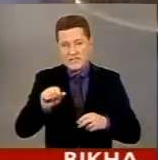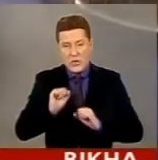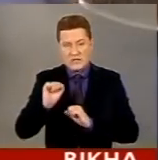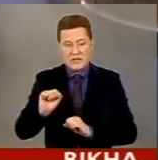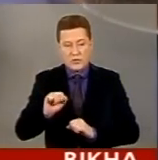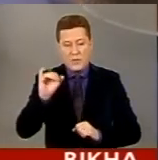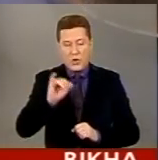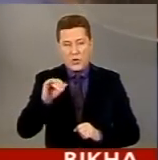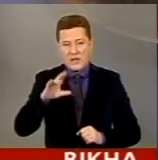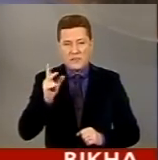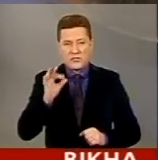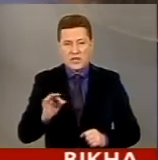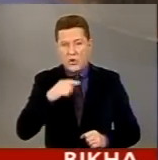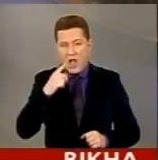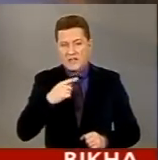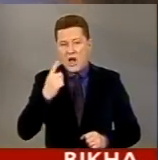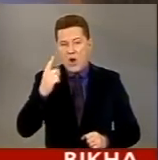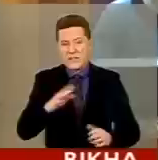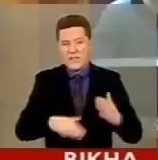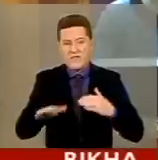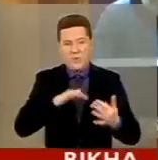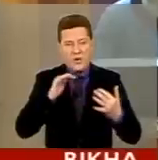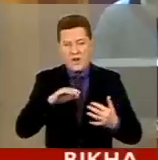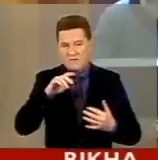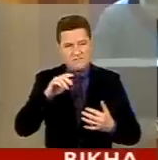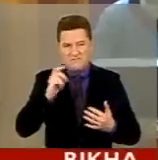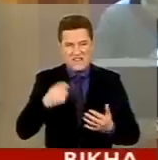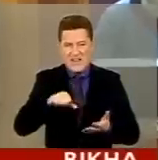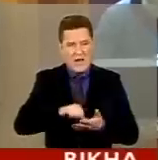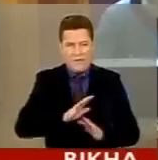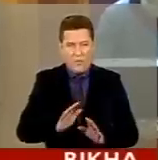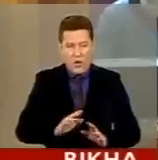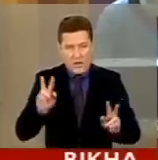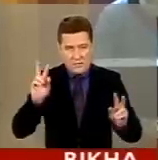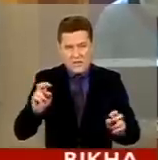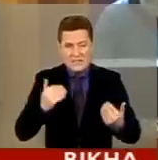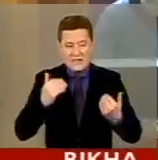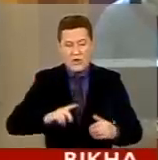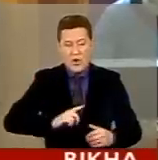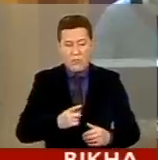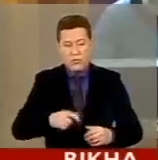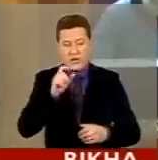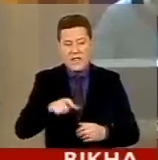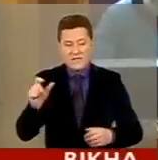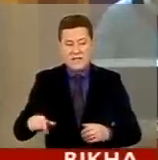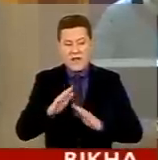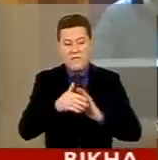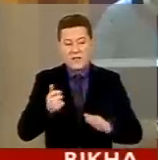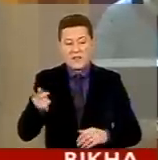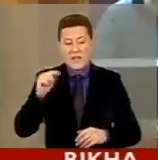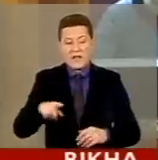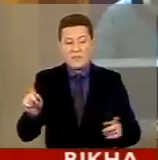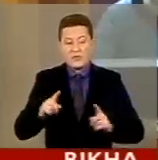Юлія Тимошенко. Каже, один в полі не воїн. Сьогодні обурення в залі, яке ми чуємо, воно викликано тим,